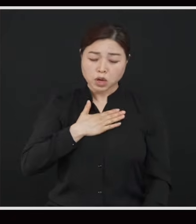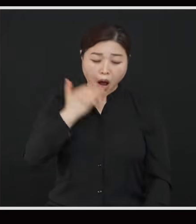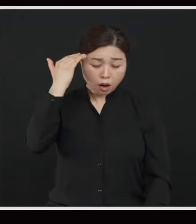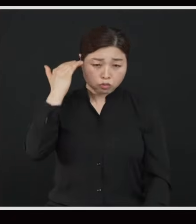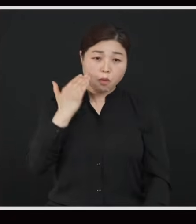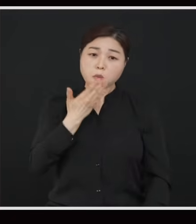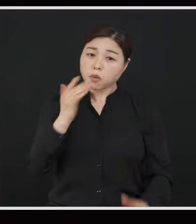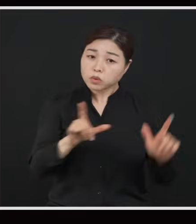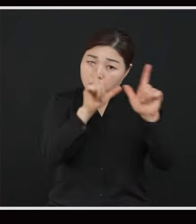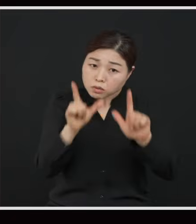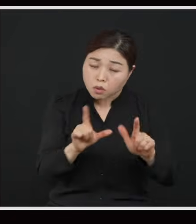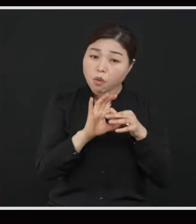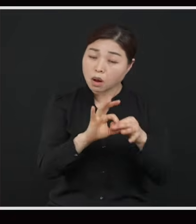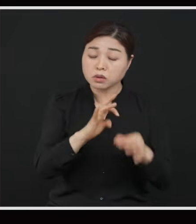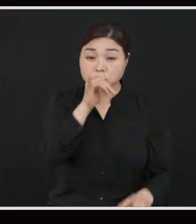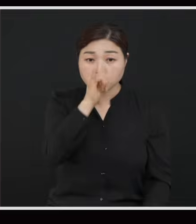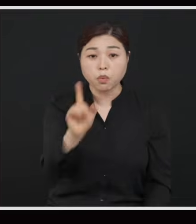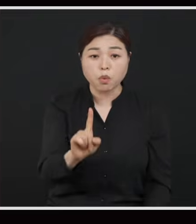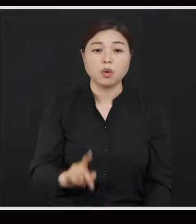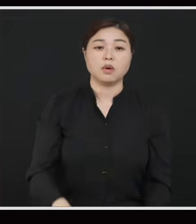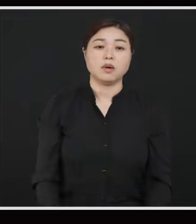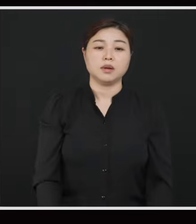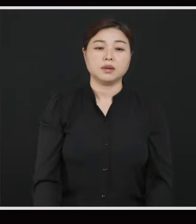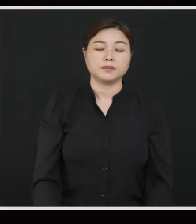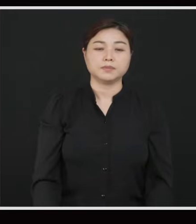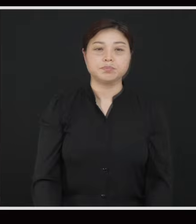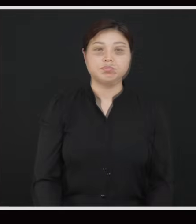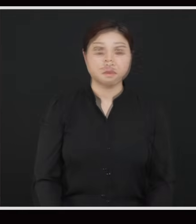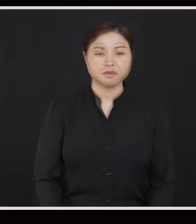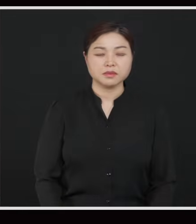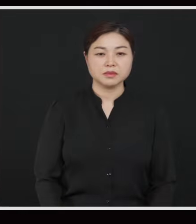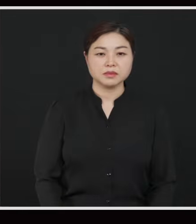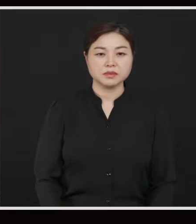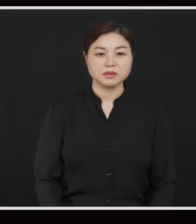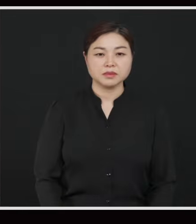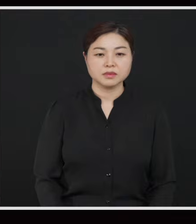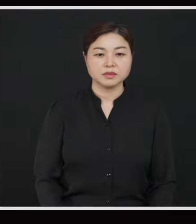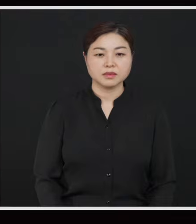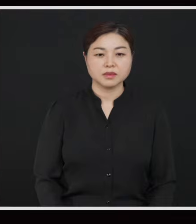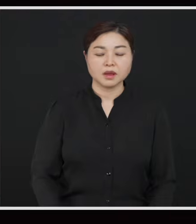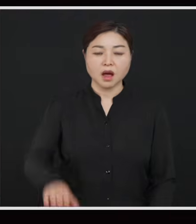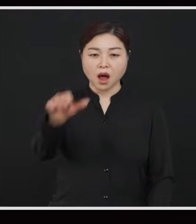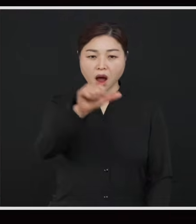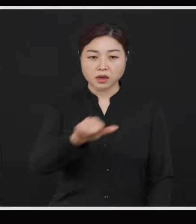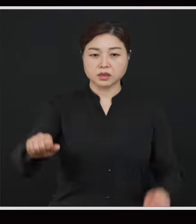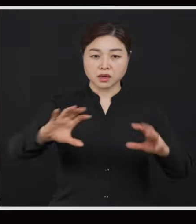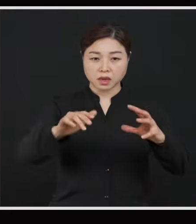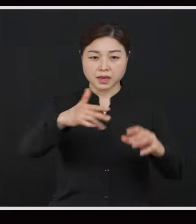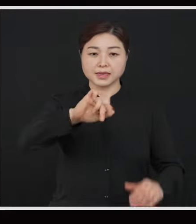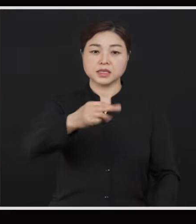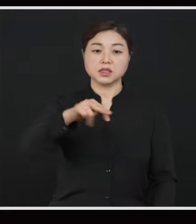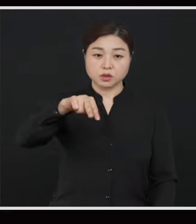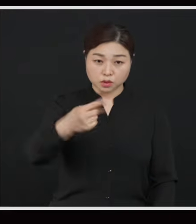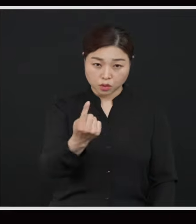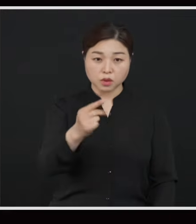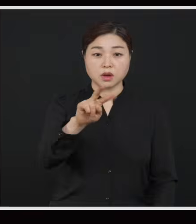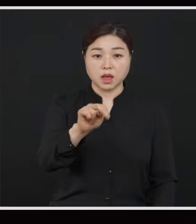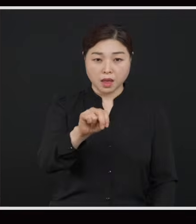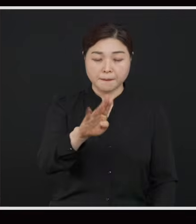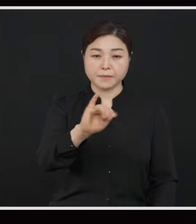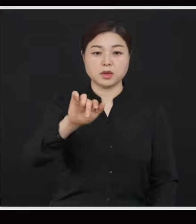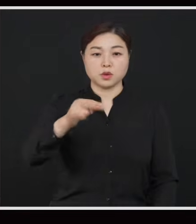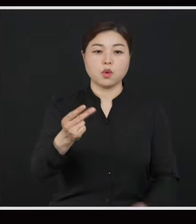먹고 사는 거하고 무슨 상관이 있느냐? 상관이 있습니다. 이 아시아에 질소 비료 공장을 도입한